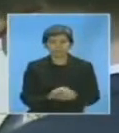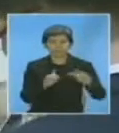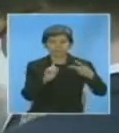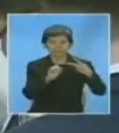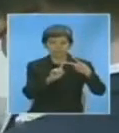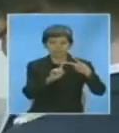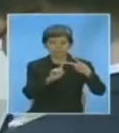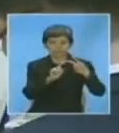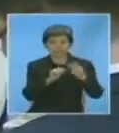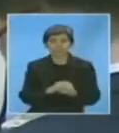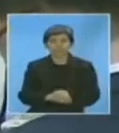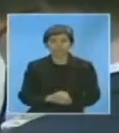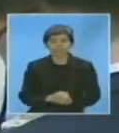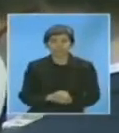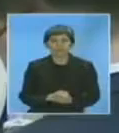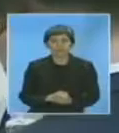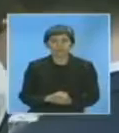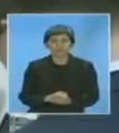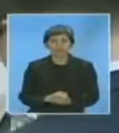สุรชัย